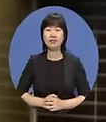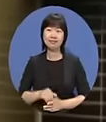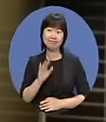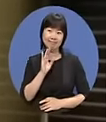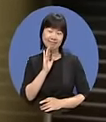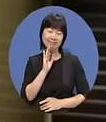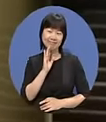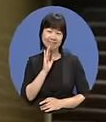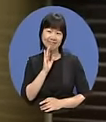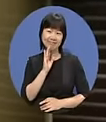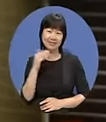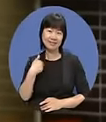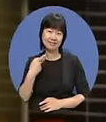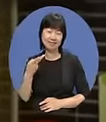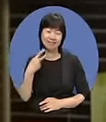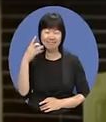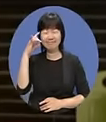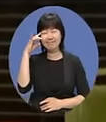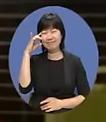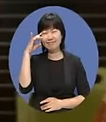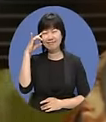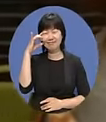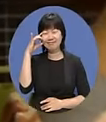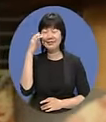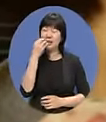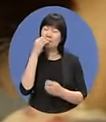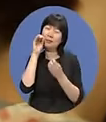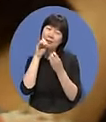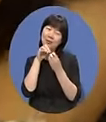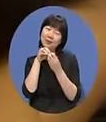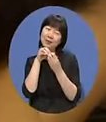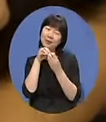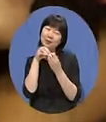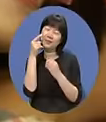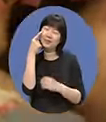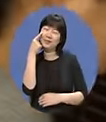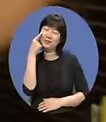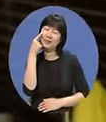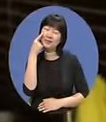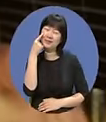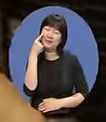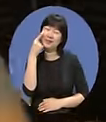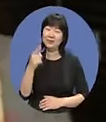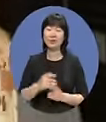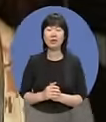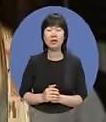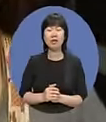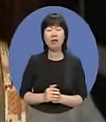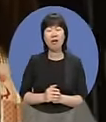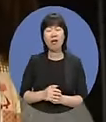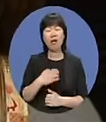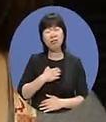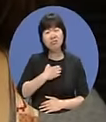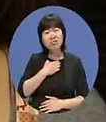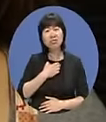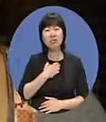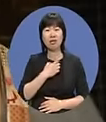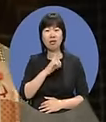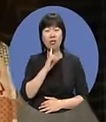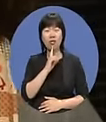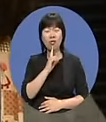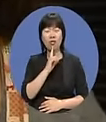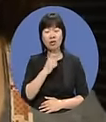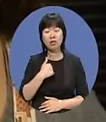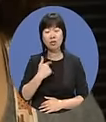그래? 그럼 우리 심심한데 뽀뽀 한번 해볼까? 징그럽게 왜 이래?